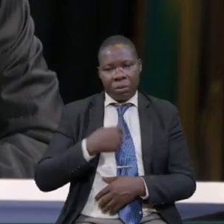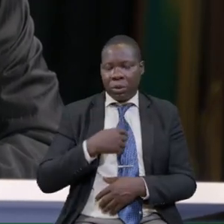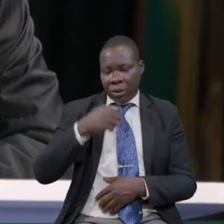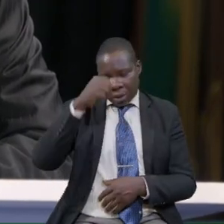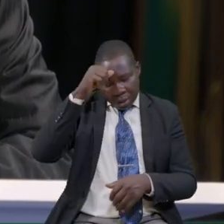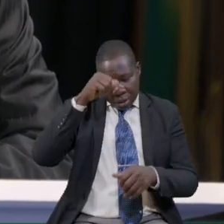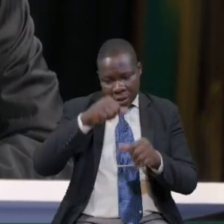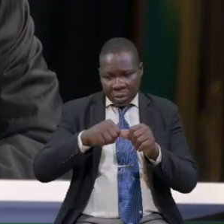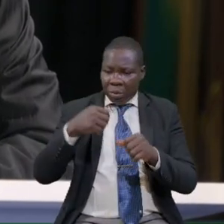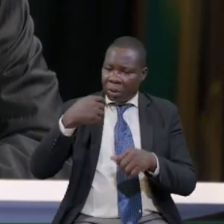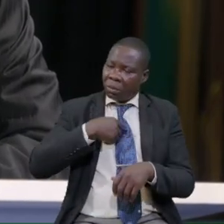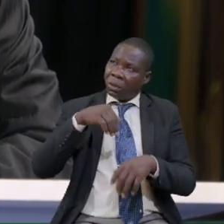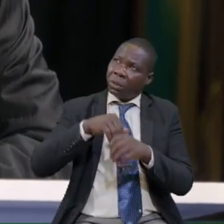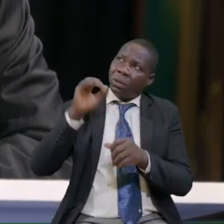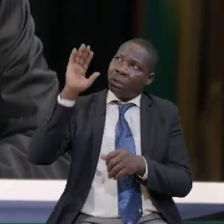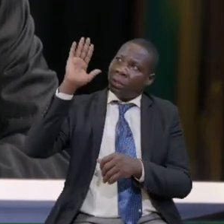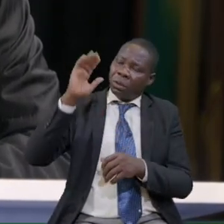Rappelle-toi,